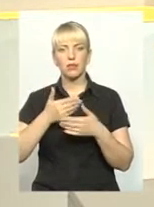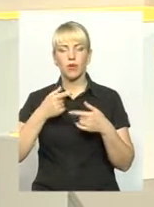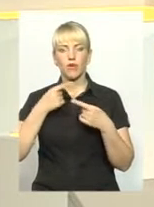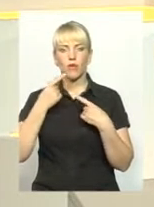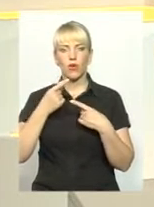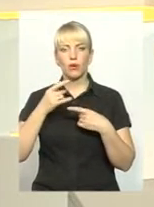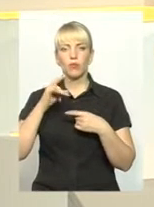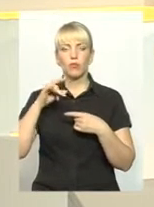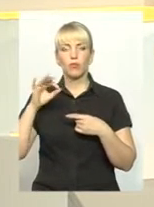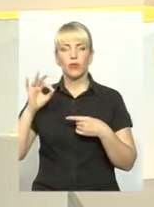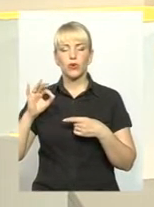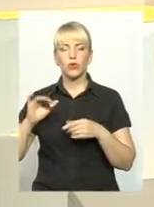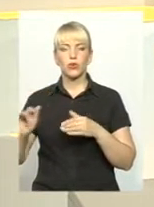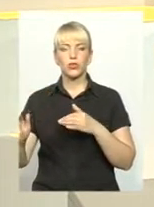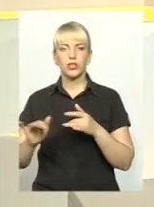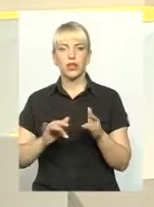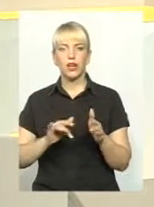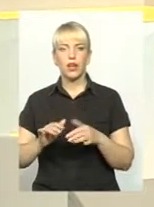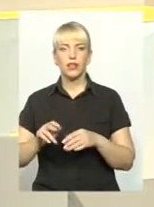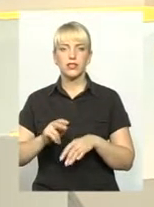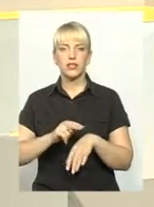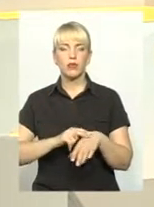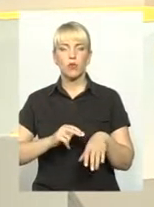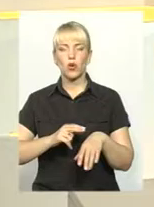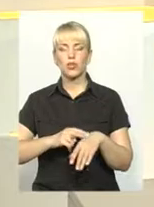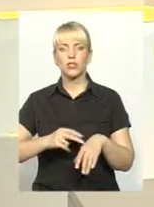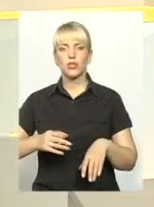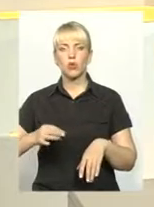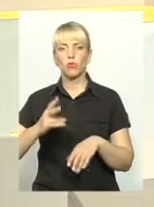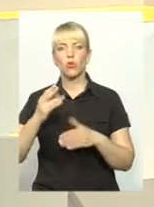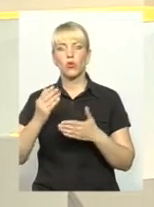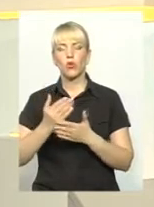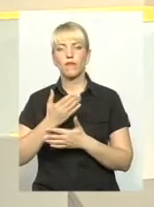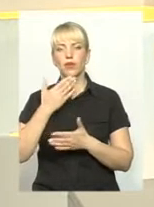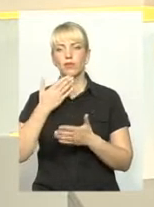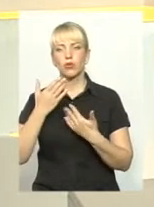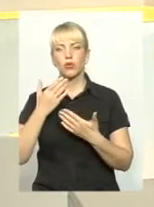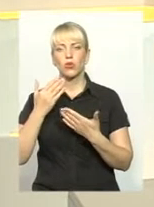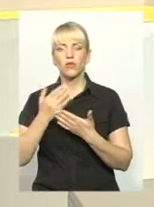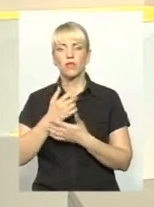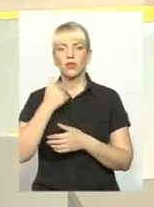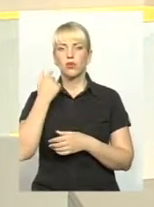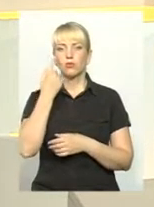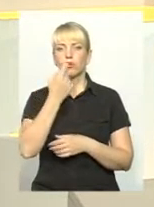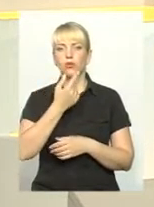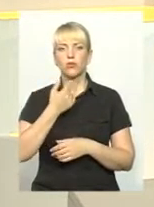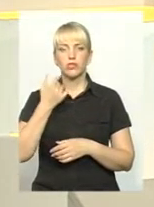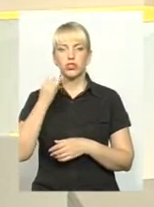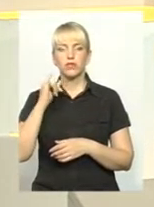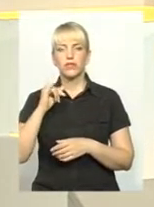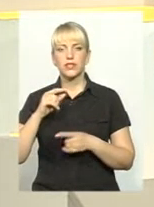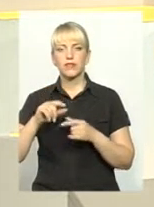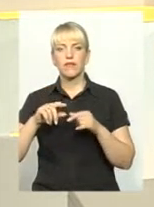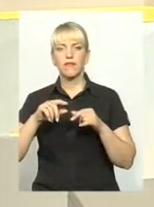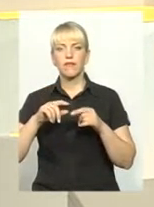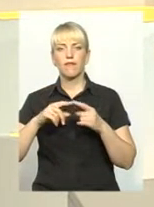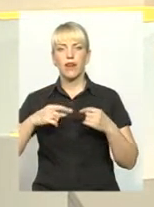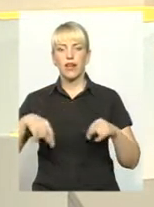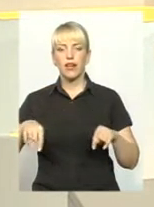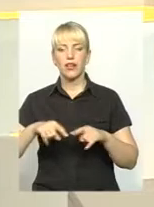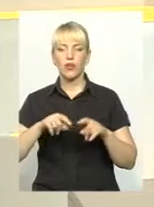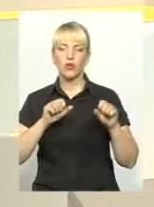про діяльність поліції області, про нові підходи та нові обличчя у сфері